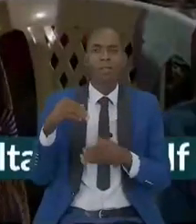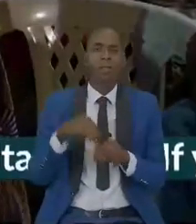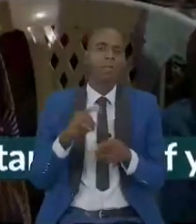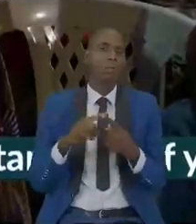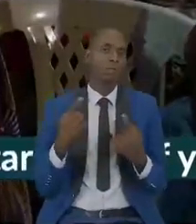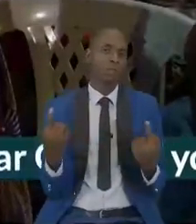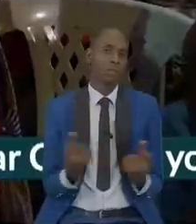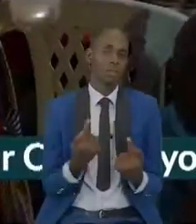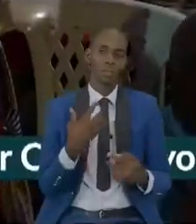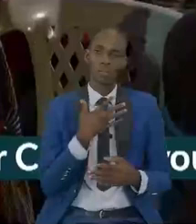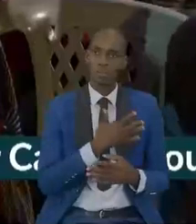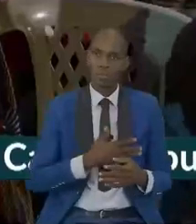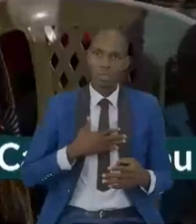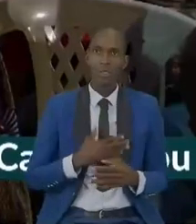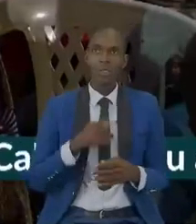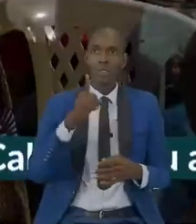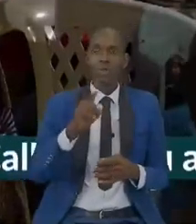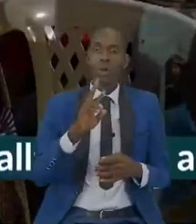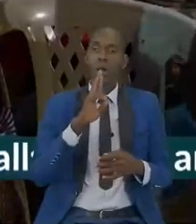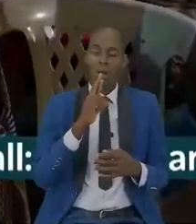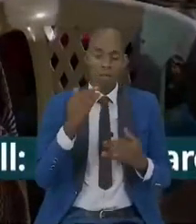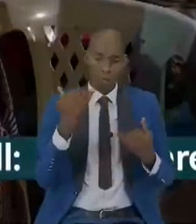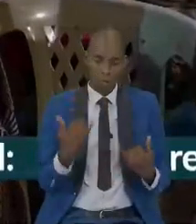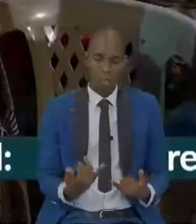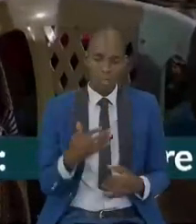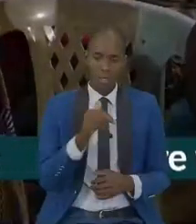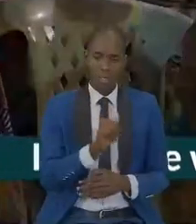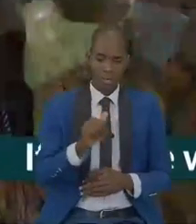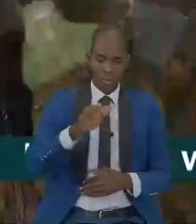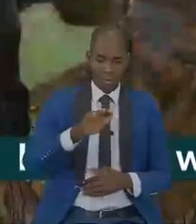Et si vous pouvez écrire, écrivez